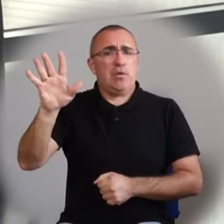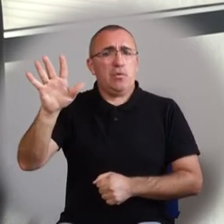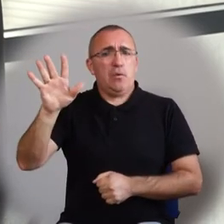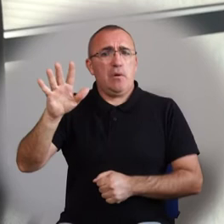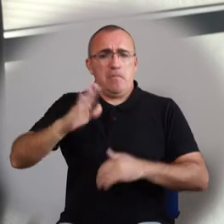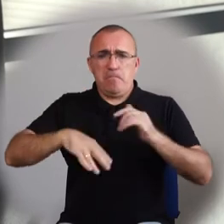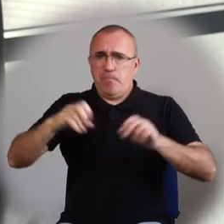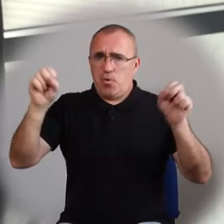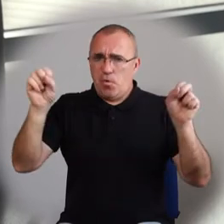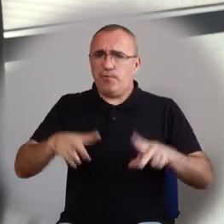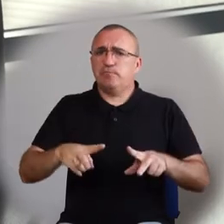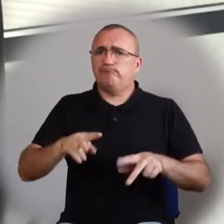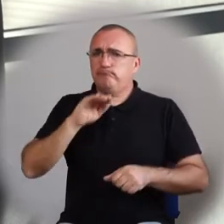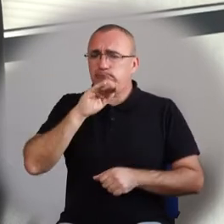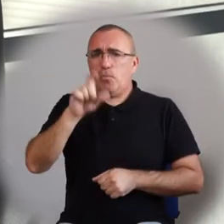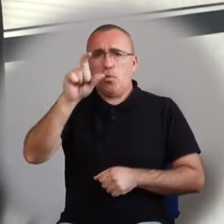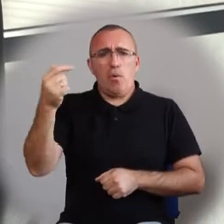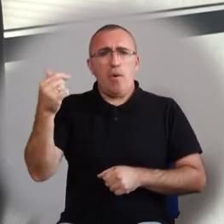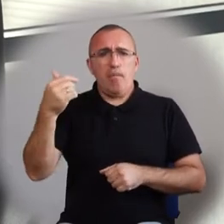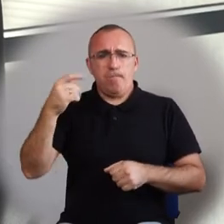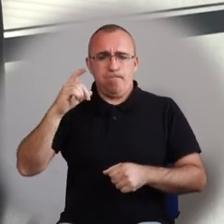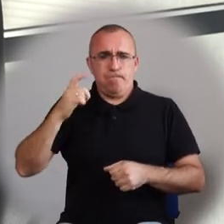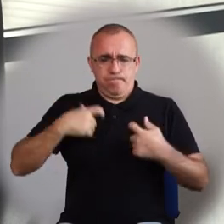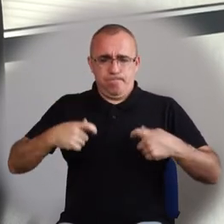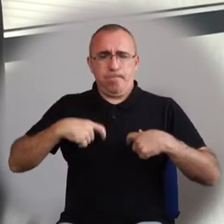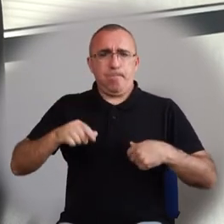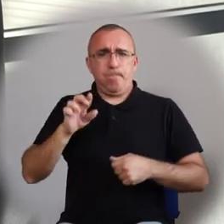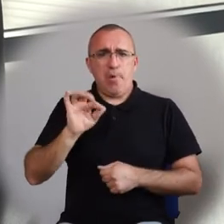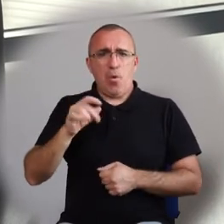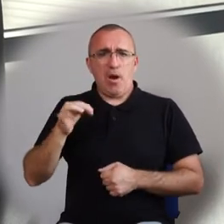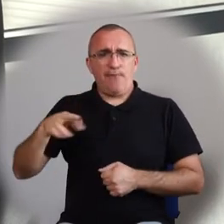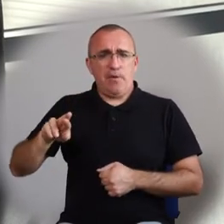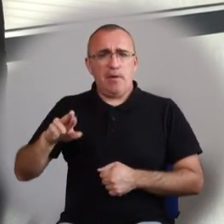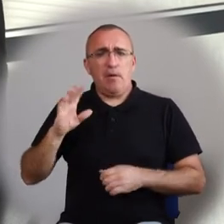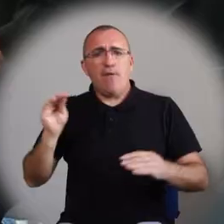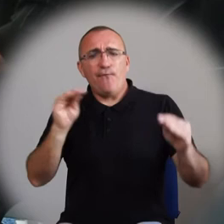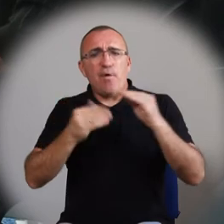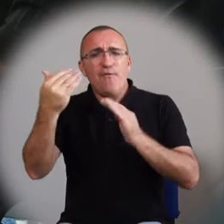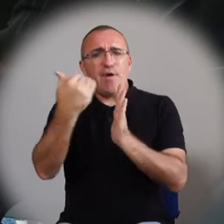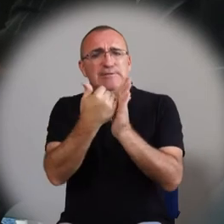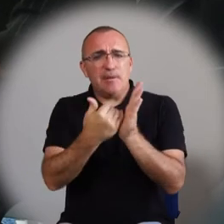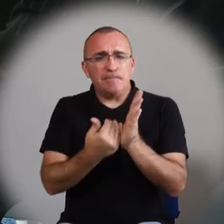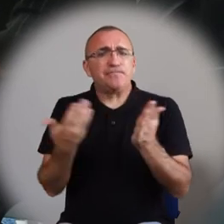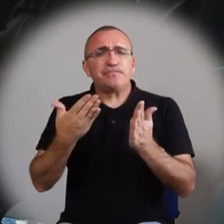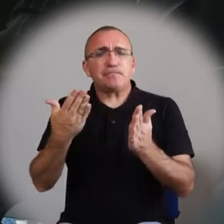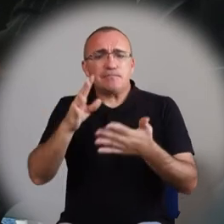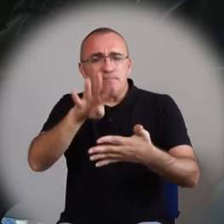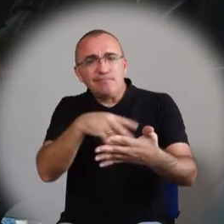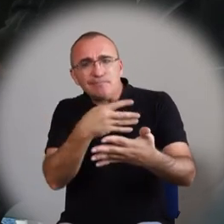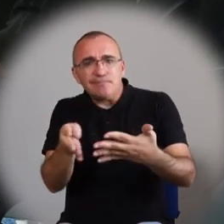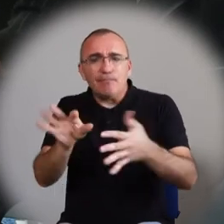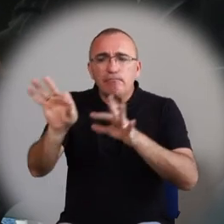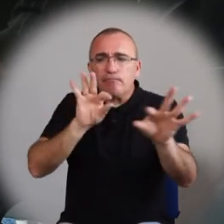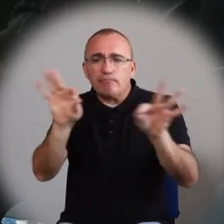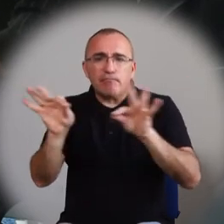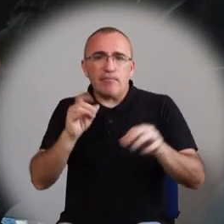люди відомі, професійно зрілі, тобто люди з хорошою біографією. Мені цікаво, як формувалися ваші списки і за